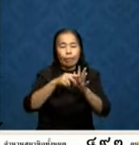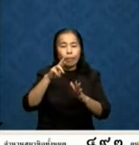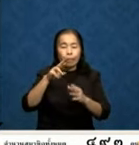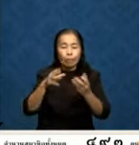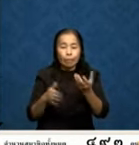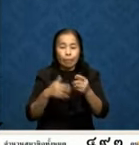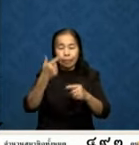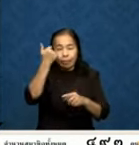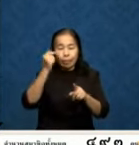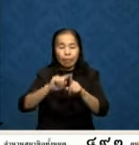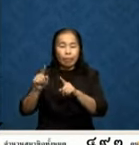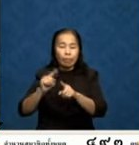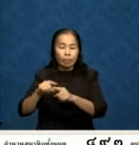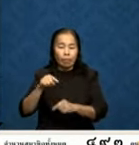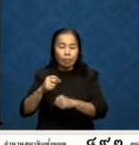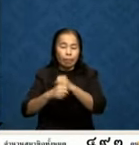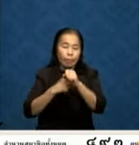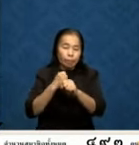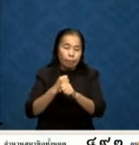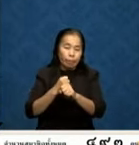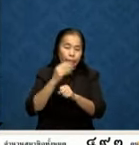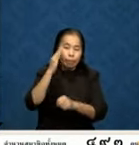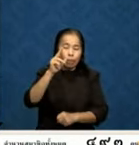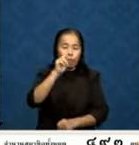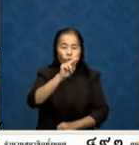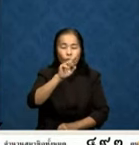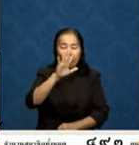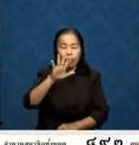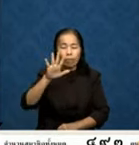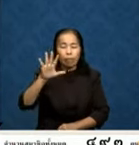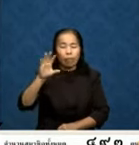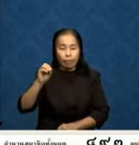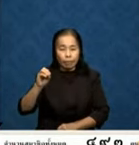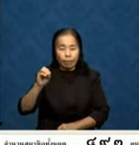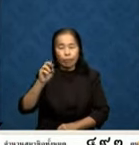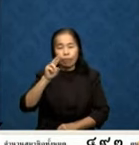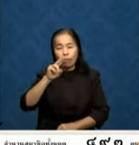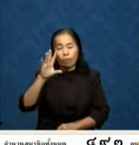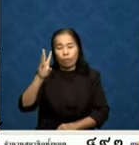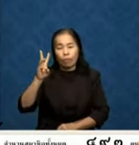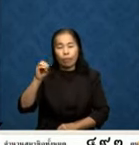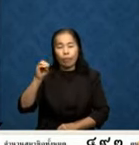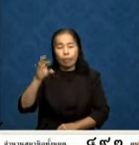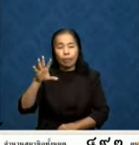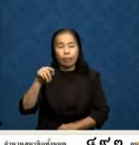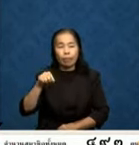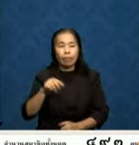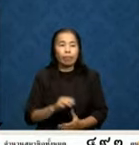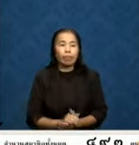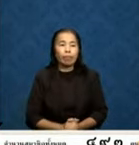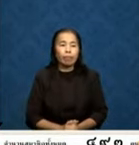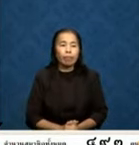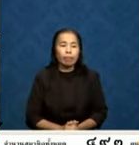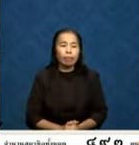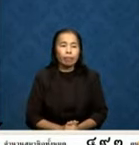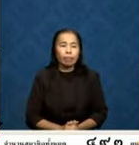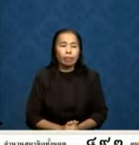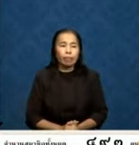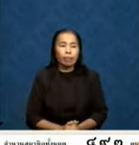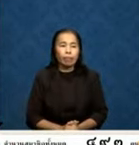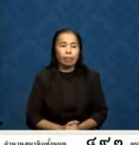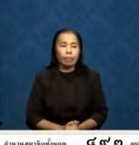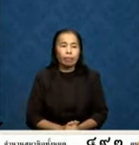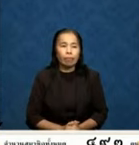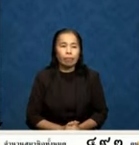ที่เราตั้งเป้าไว้นะครับในปี2050และปี2065ตามลำดับนะครับสิ่งนี้นะครับก็เป็นสิ่งที่ท